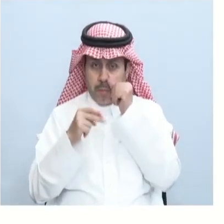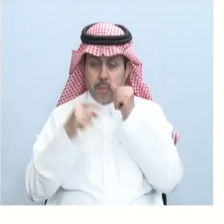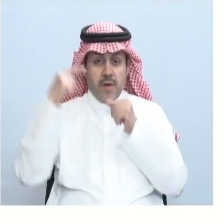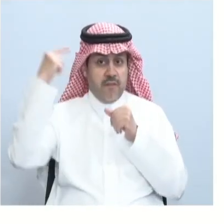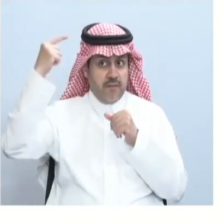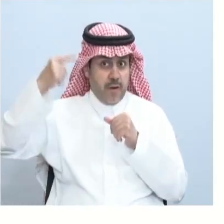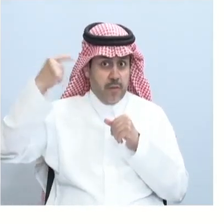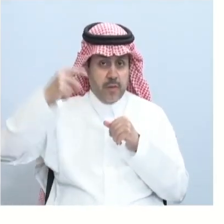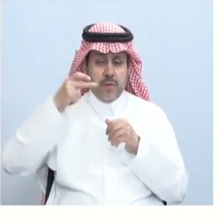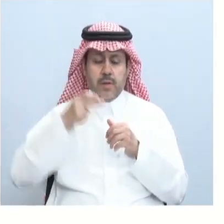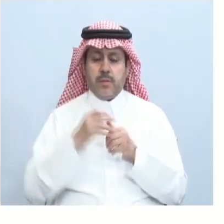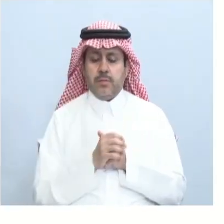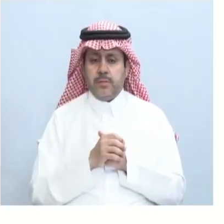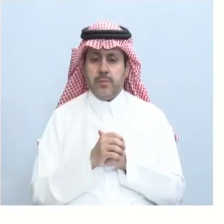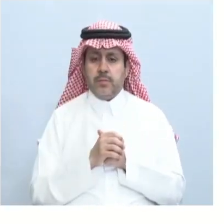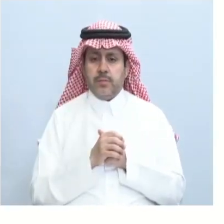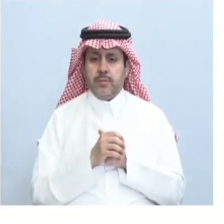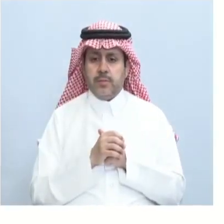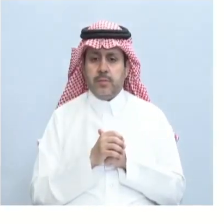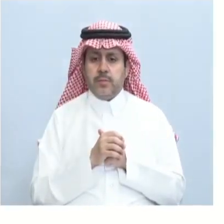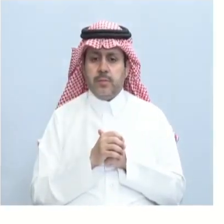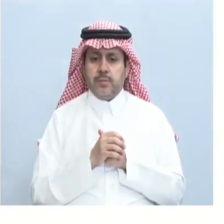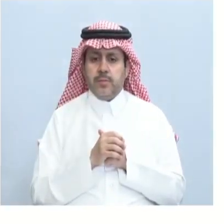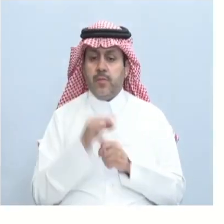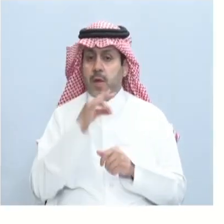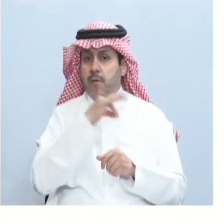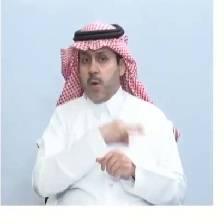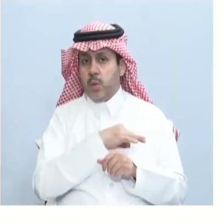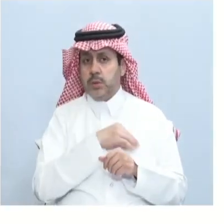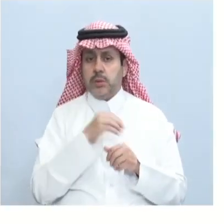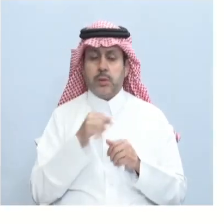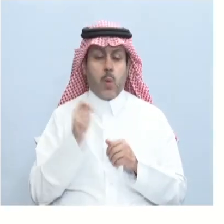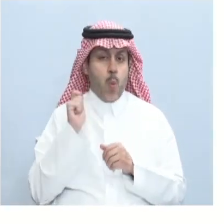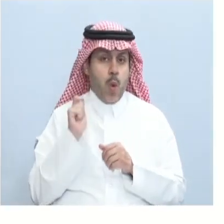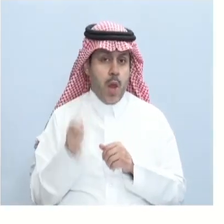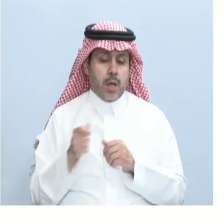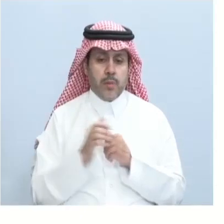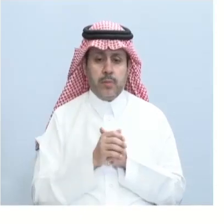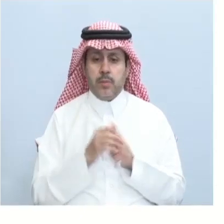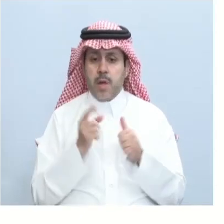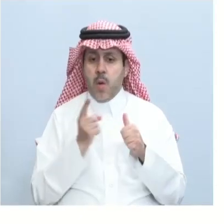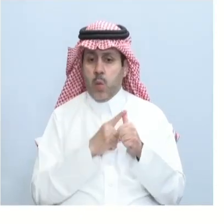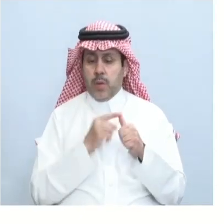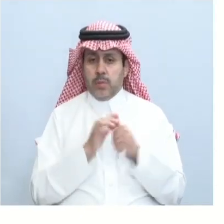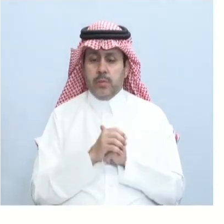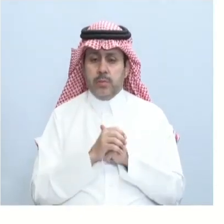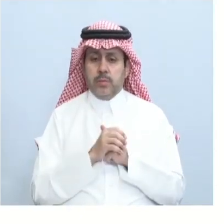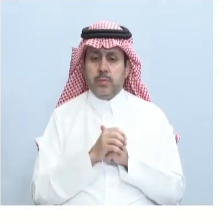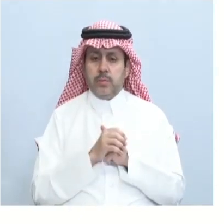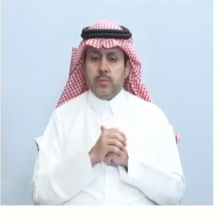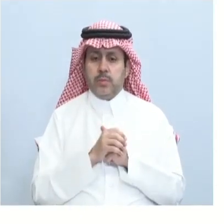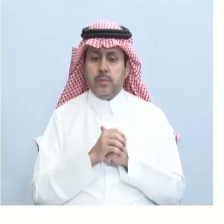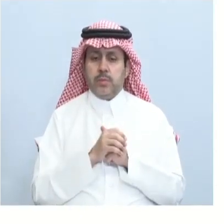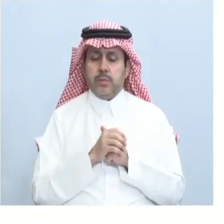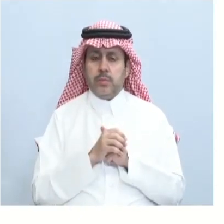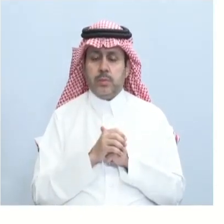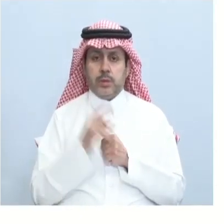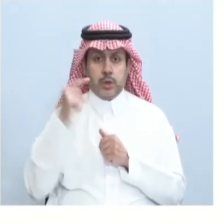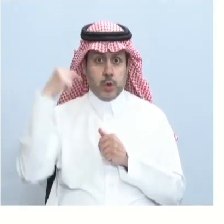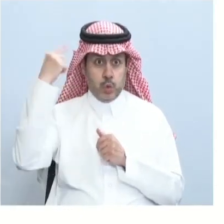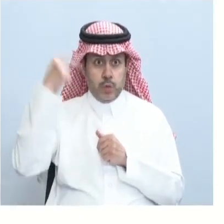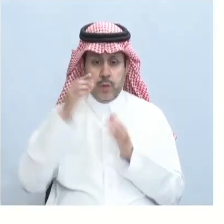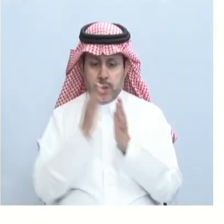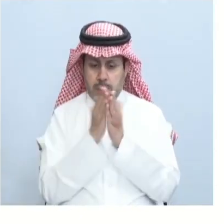هذه الايه ننت قل الفوائد والاحكام اولى هذه الفوائد تامل في الكتاب